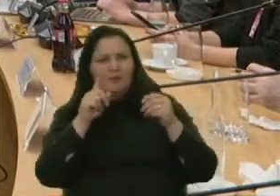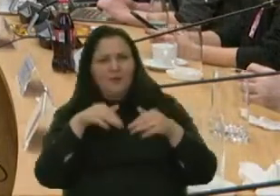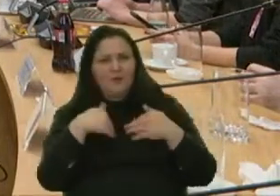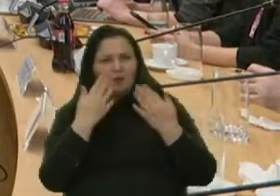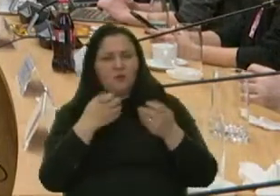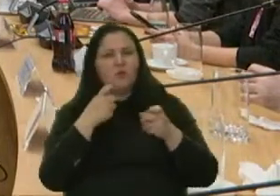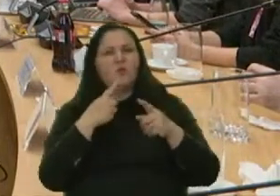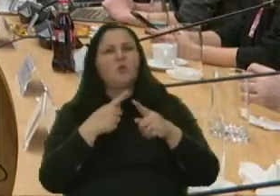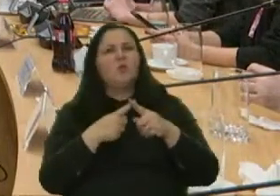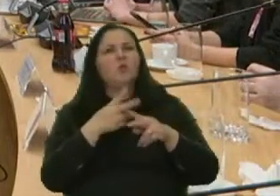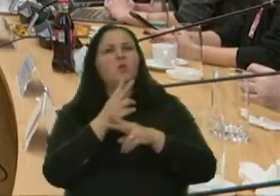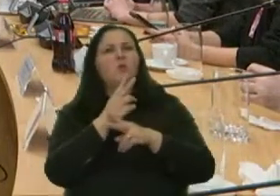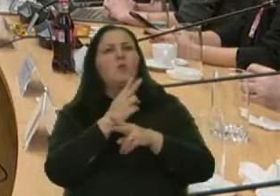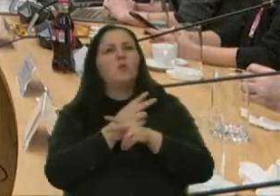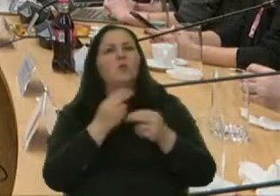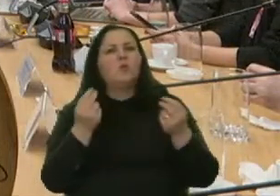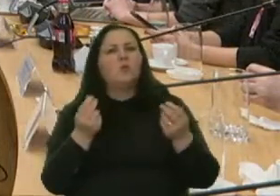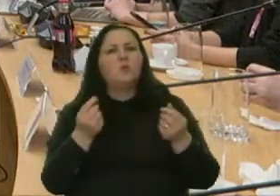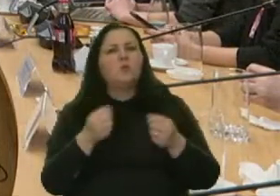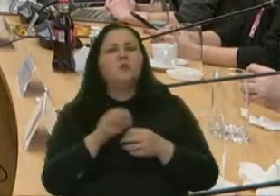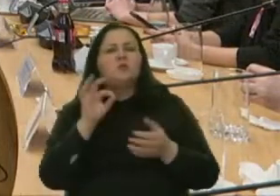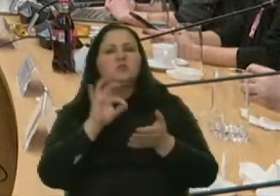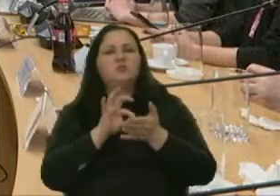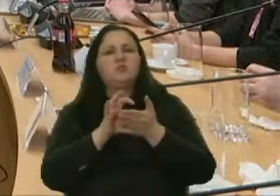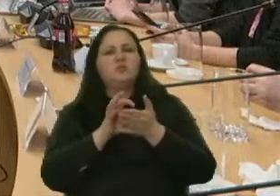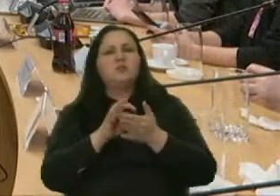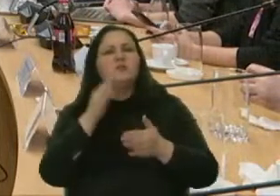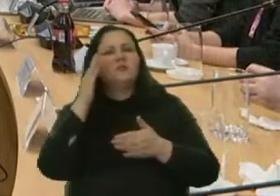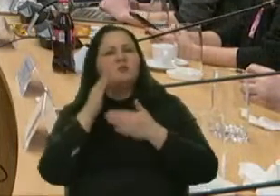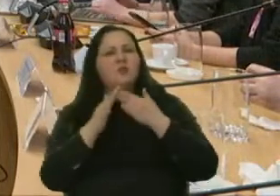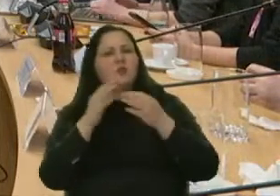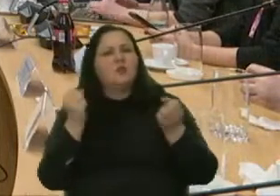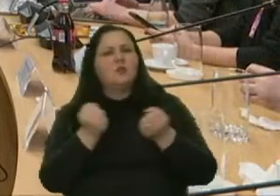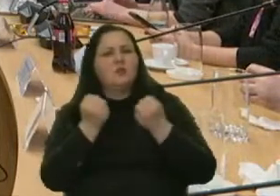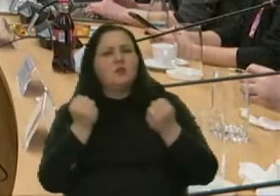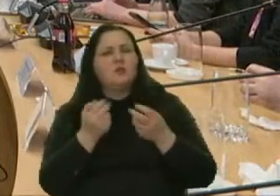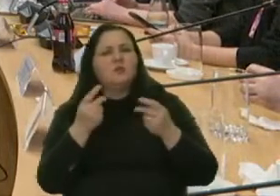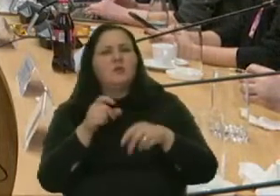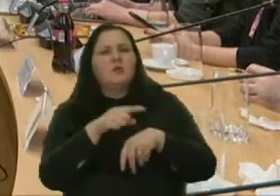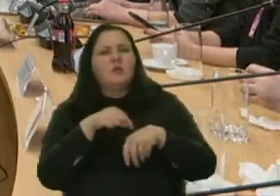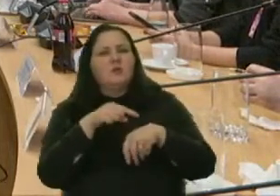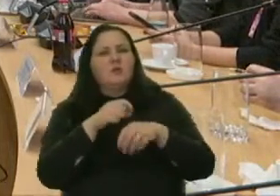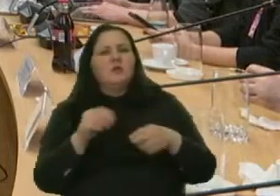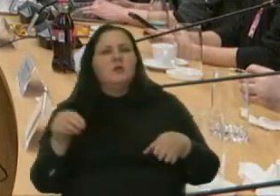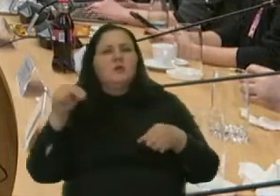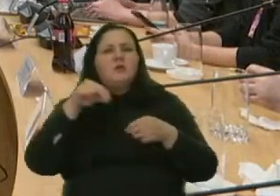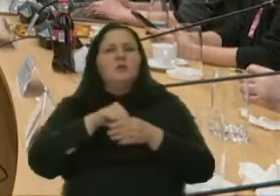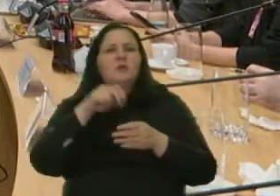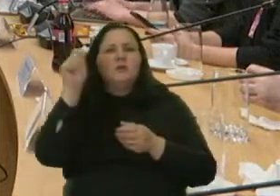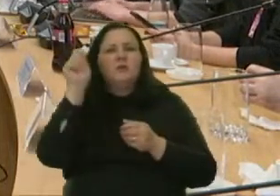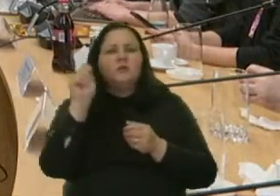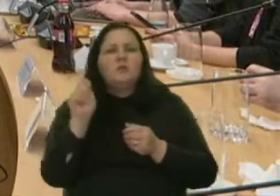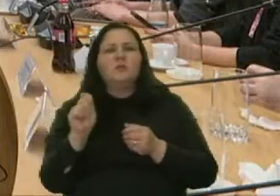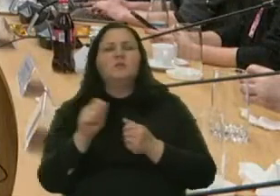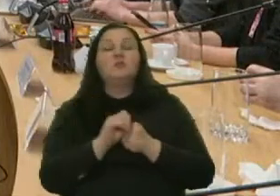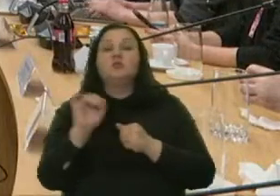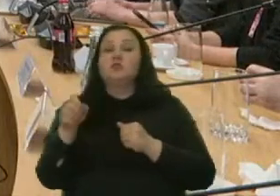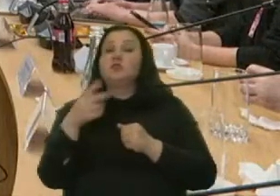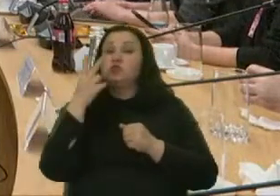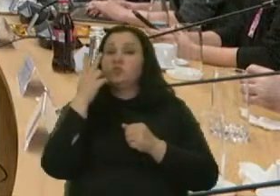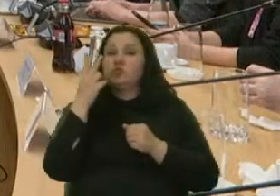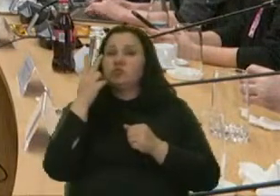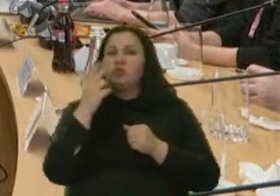autoritatea finanțatoare și data finalizării ultimei Activități specifice de perioada de implementare a proiectului și doi